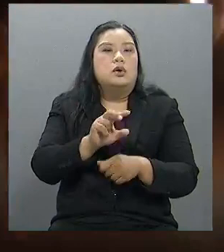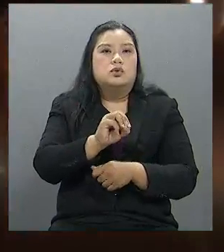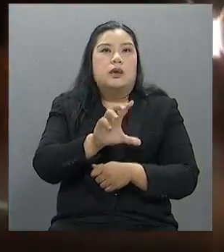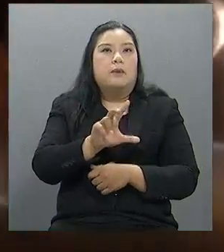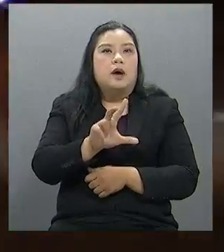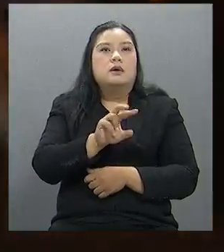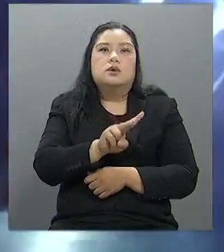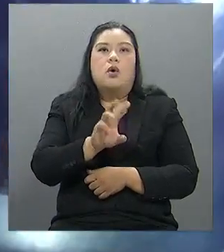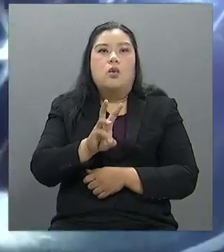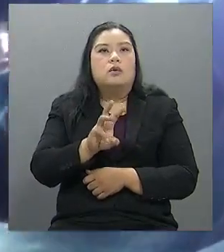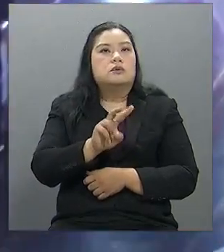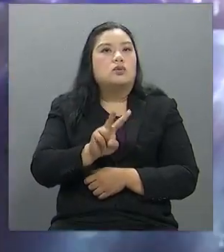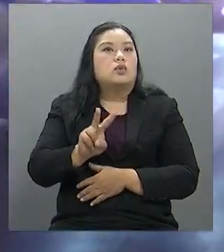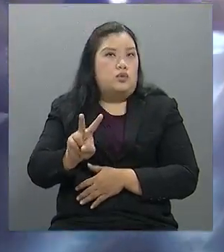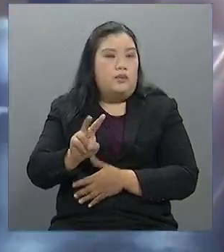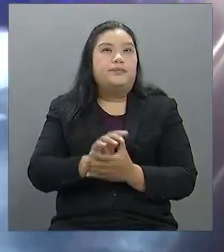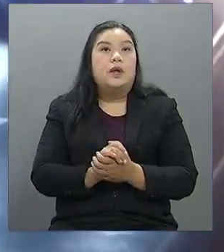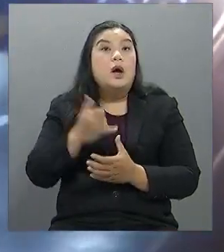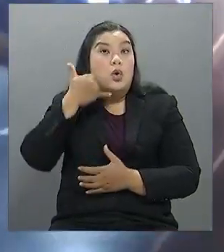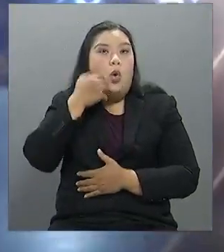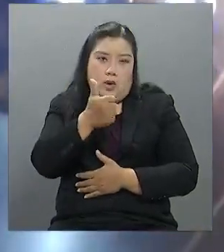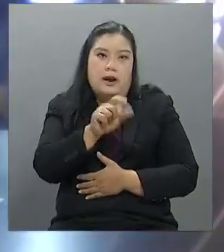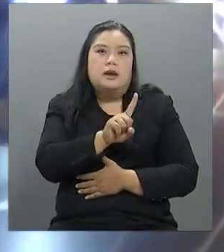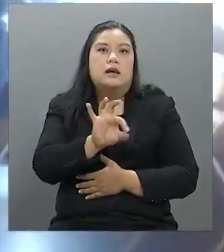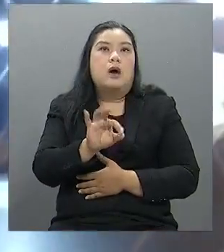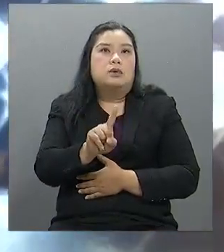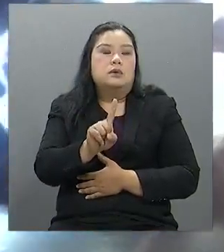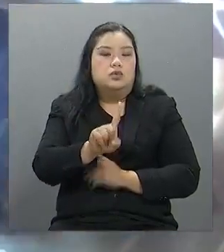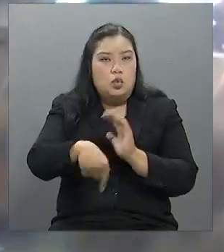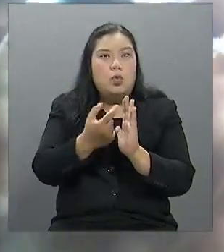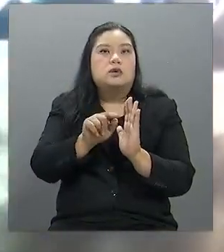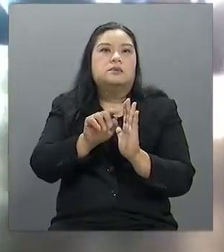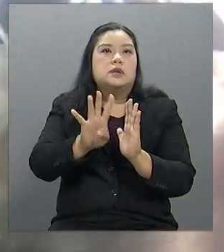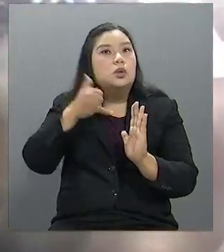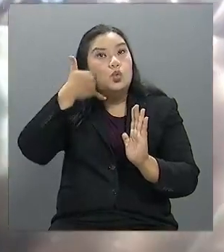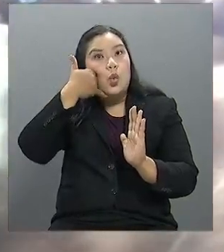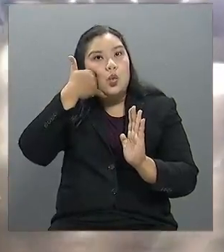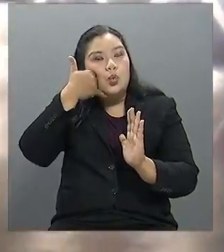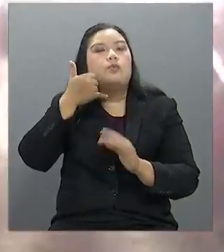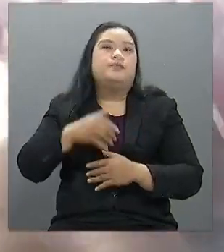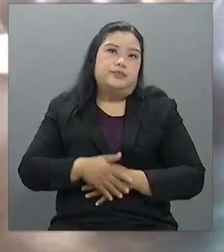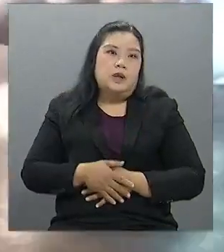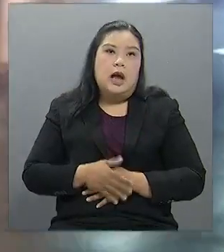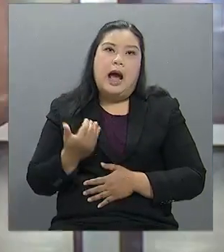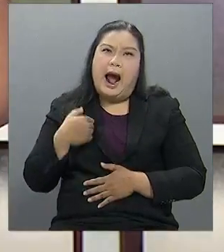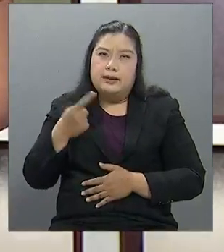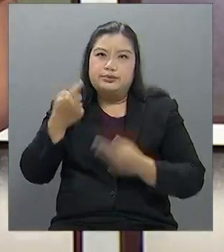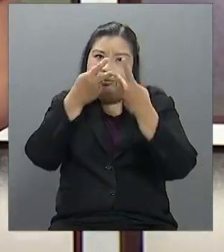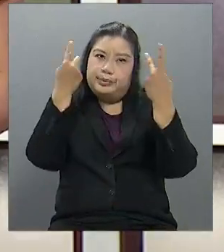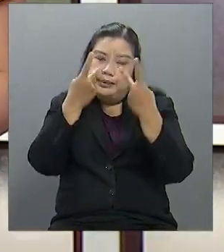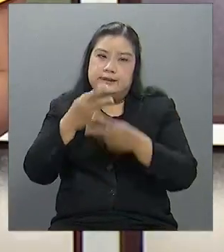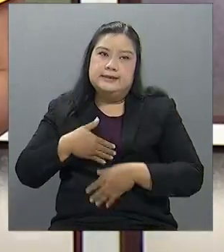035-699-202หรือจะสายด่วนไปที่191ก็ได้ตลอด24ชั่วโมงเลยนะคะนี่แก๊งปาหินกลับมาอีกแล้วน